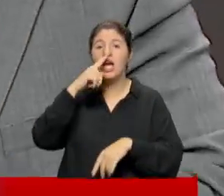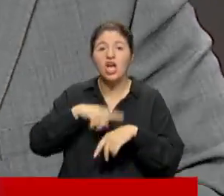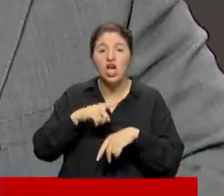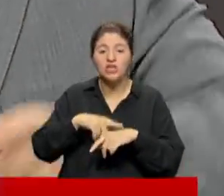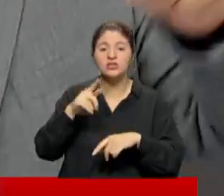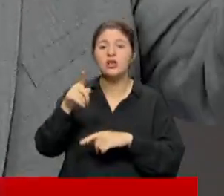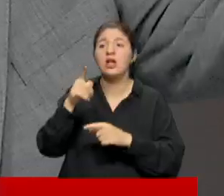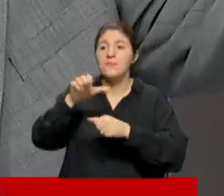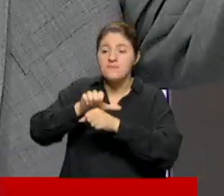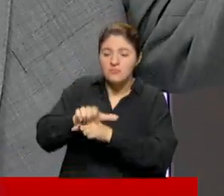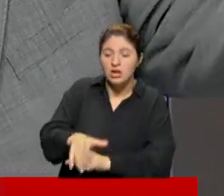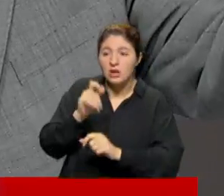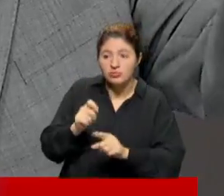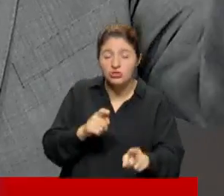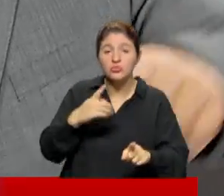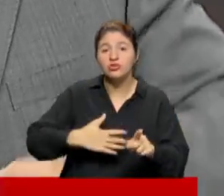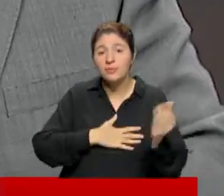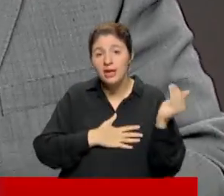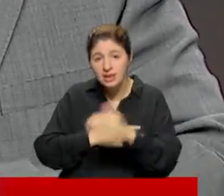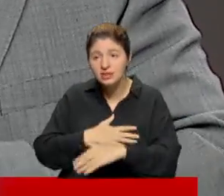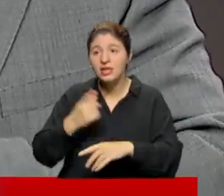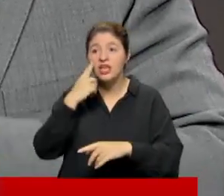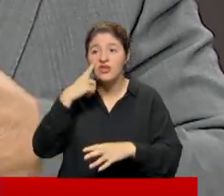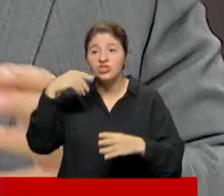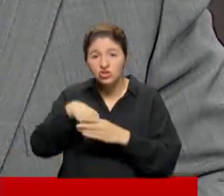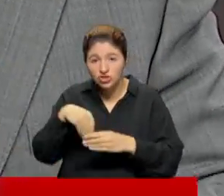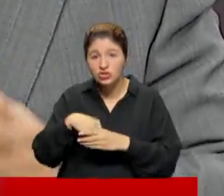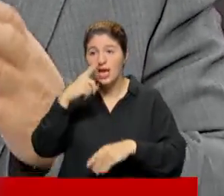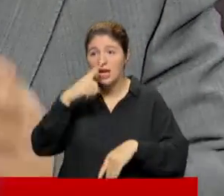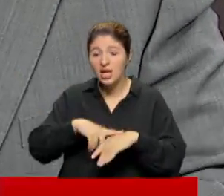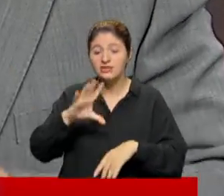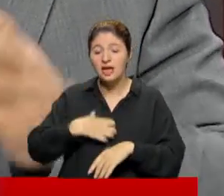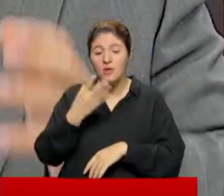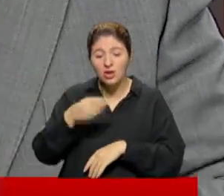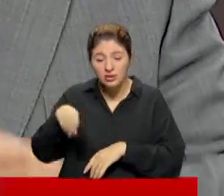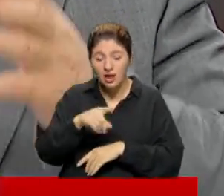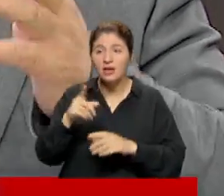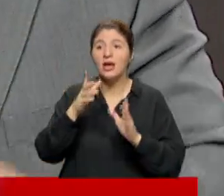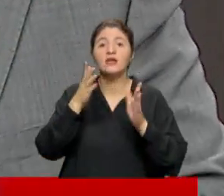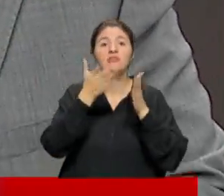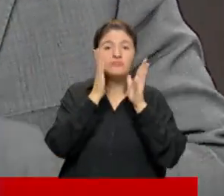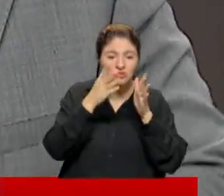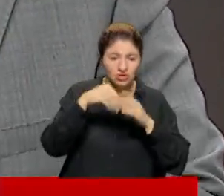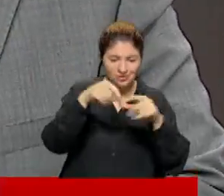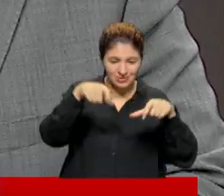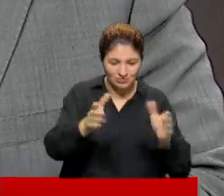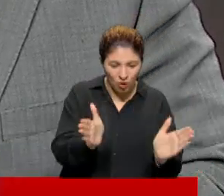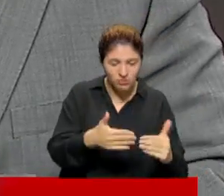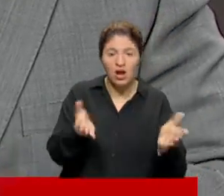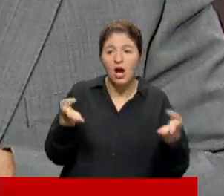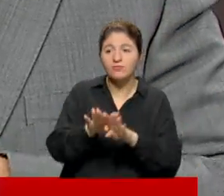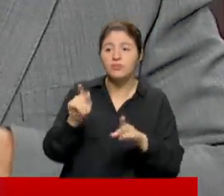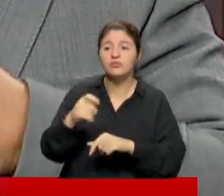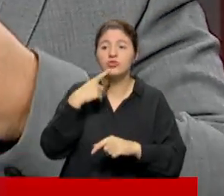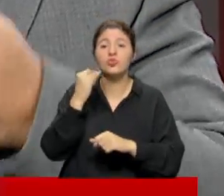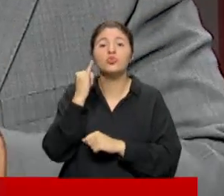baskı uygulanacak bu CHP gelirse devlet dairelerinde inanç sahibi olanlar mescitler kapatılacak diyerek